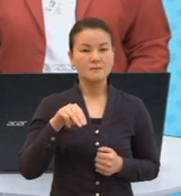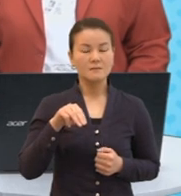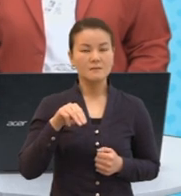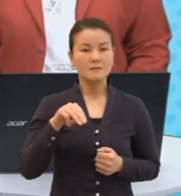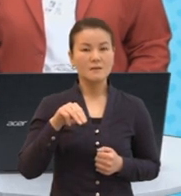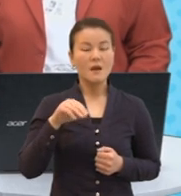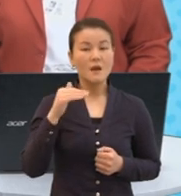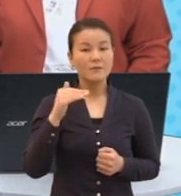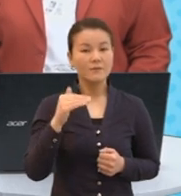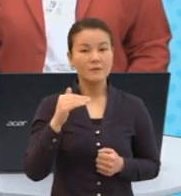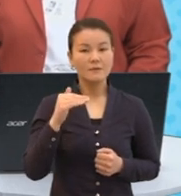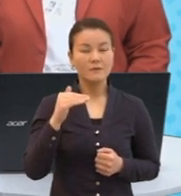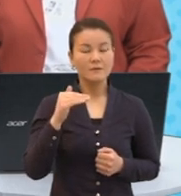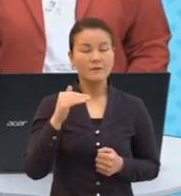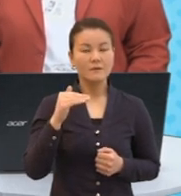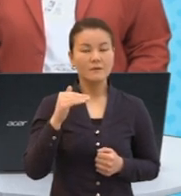Ф.